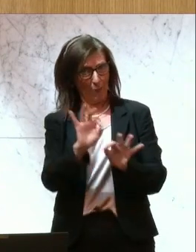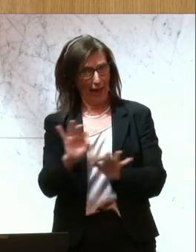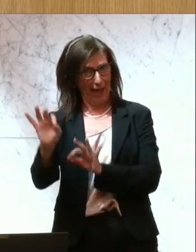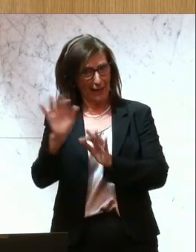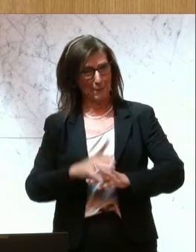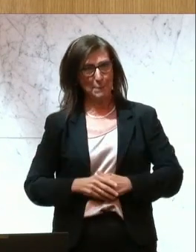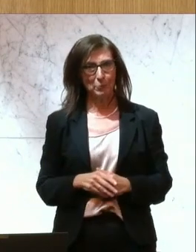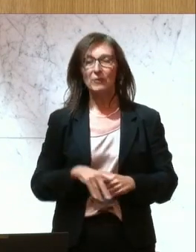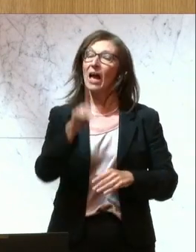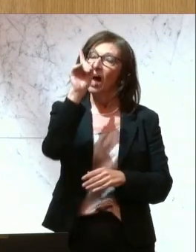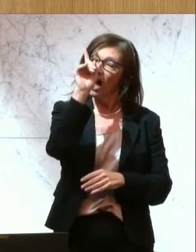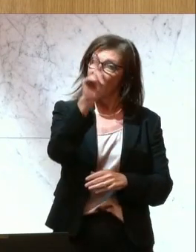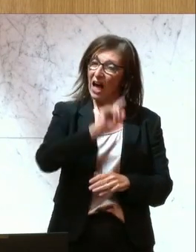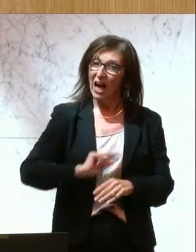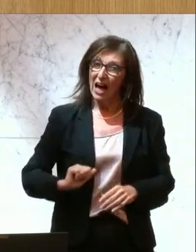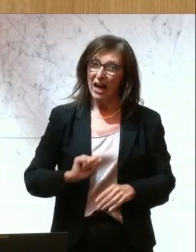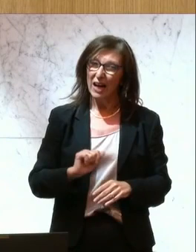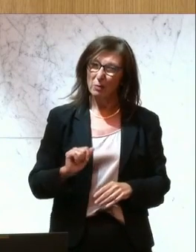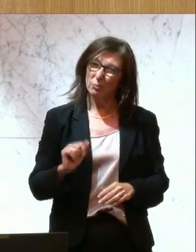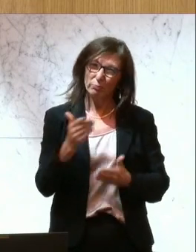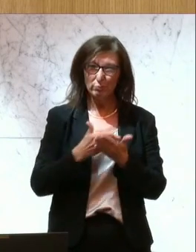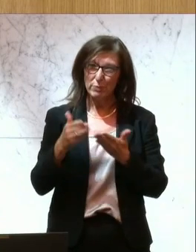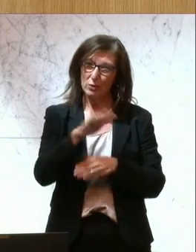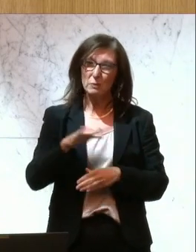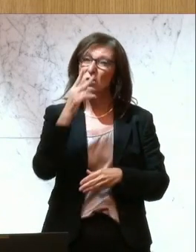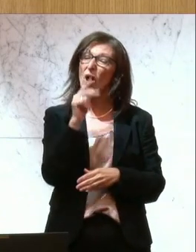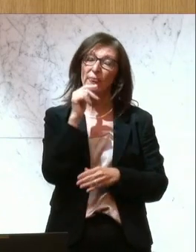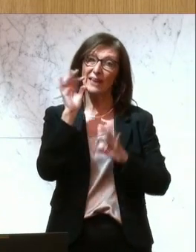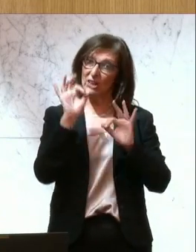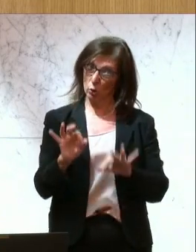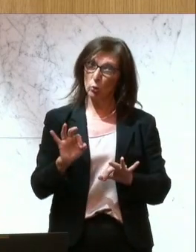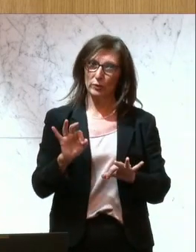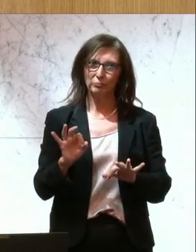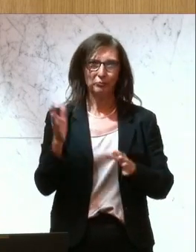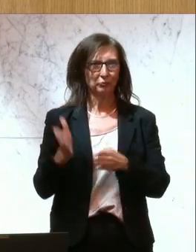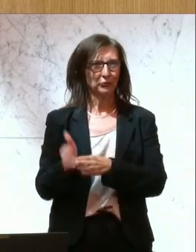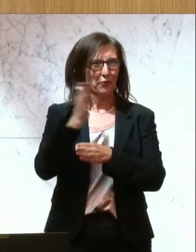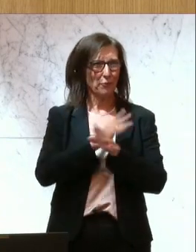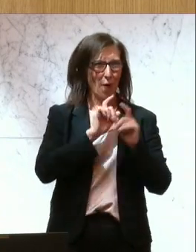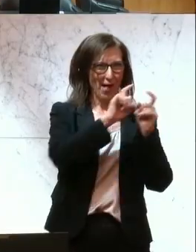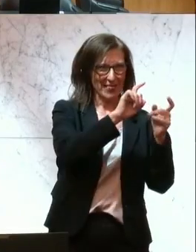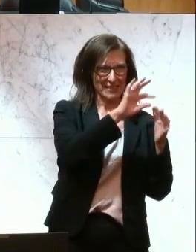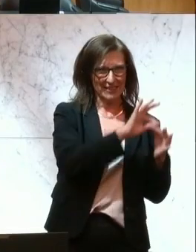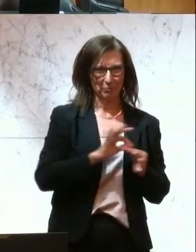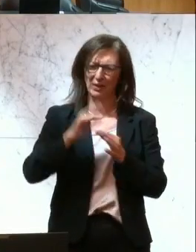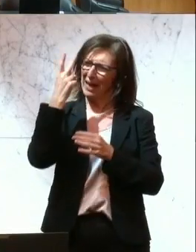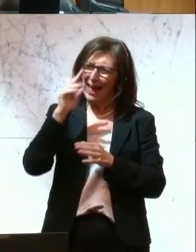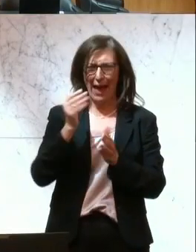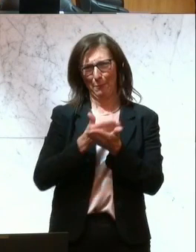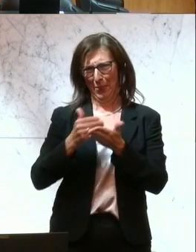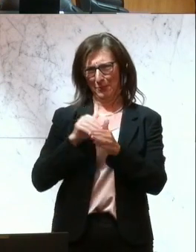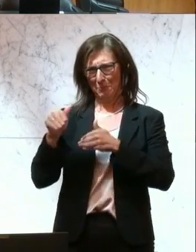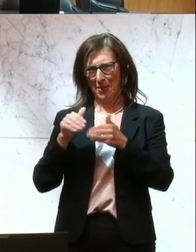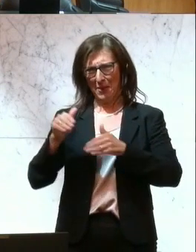können. Aber es schaut halt nicht gut aus im Bildungsbereich und da möchte ich schon anknüpfen an die vorige Diskussion, Herr Bildungsminister. Also